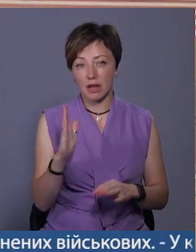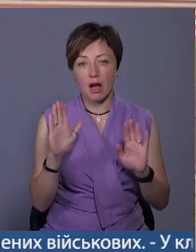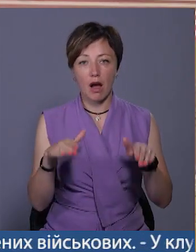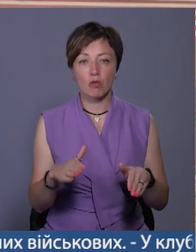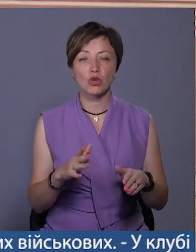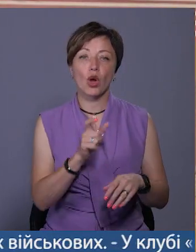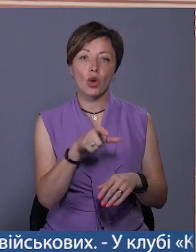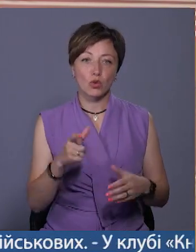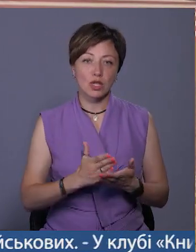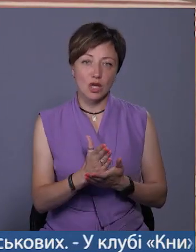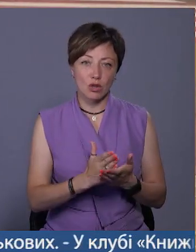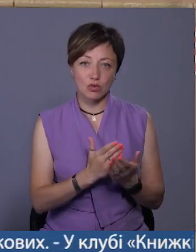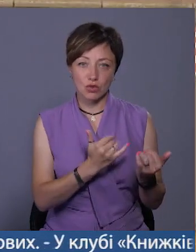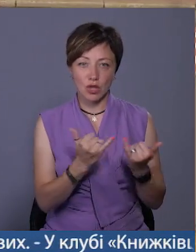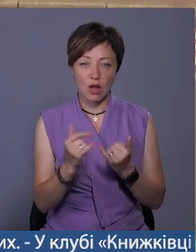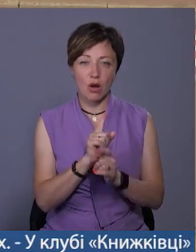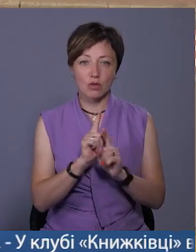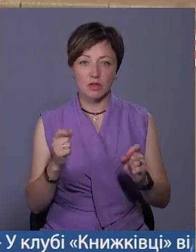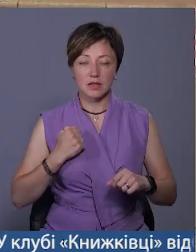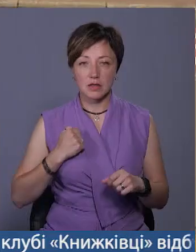Люди заслужили, особливо солдати.